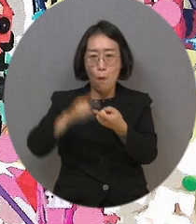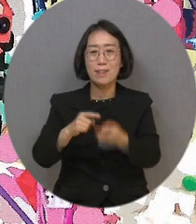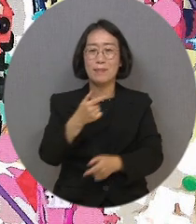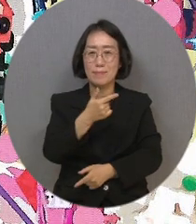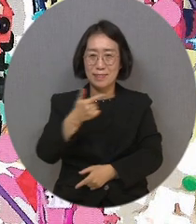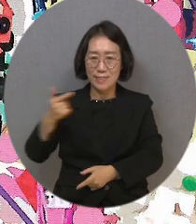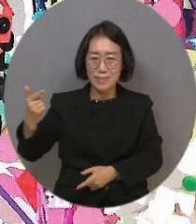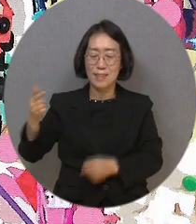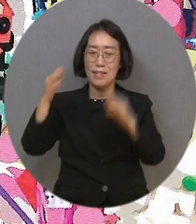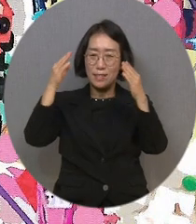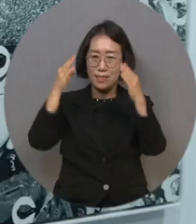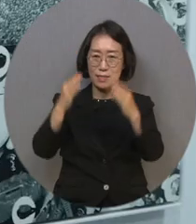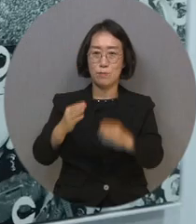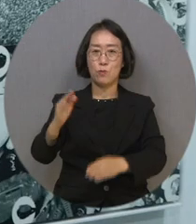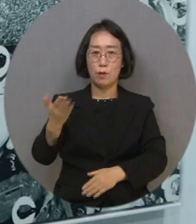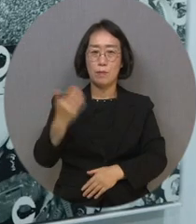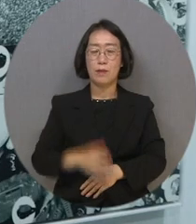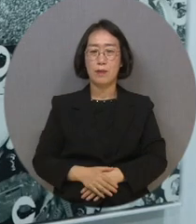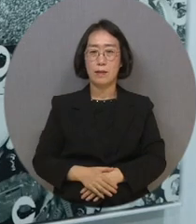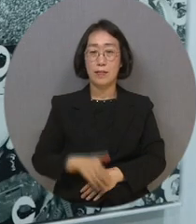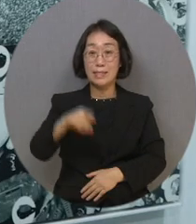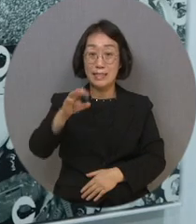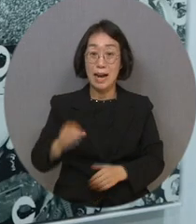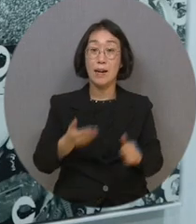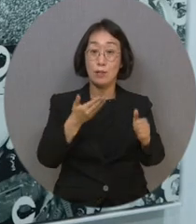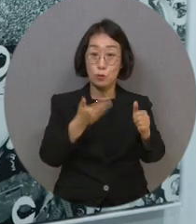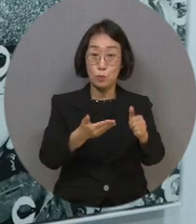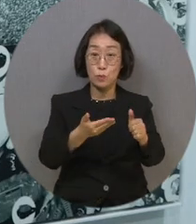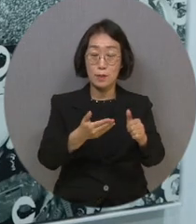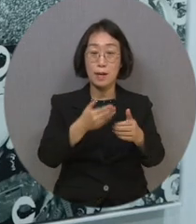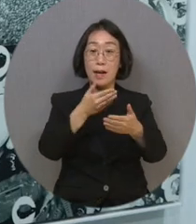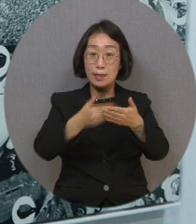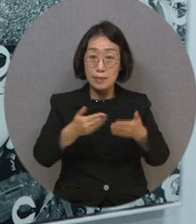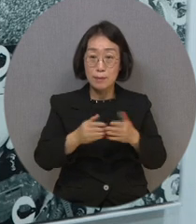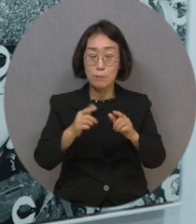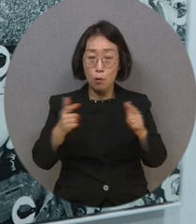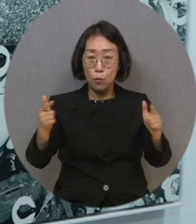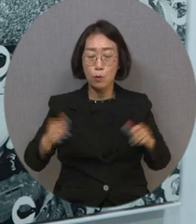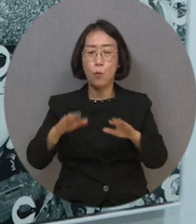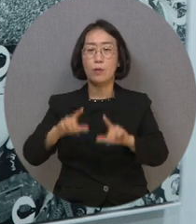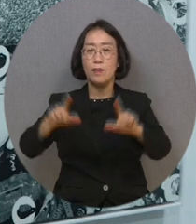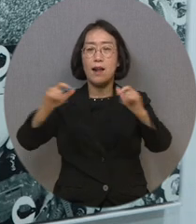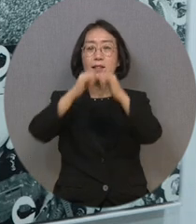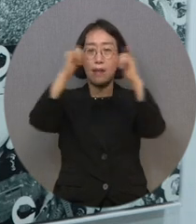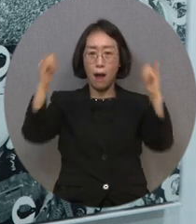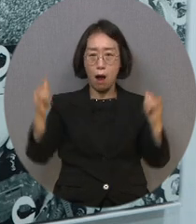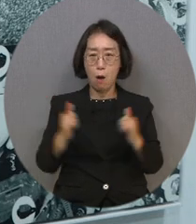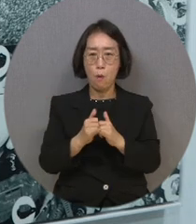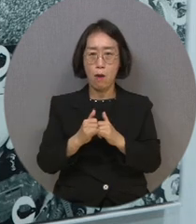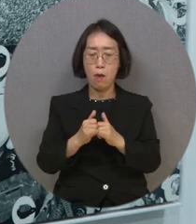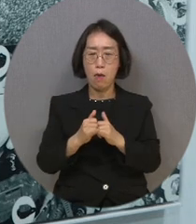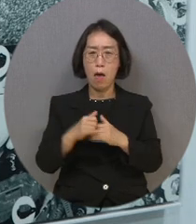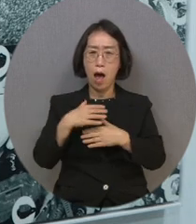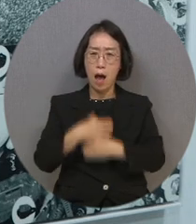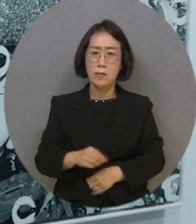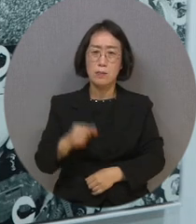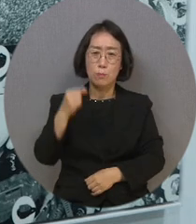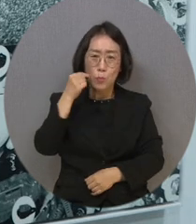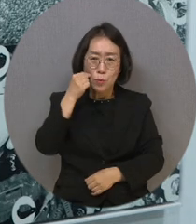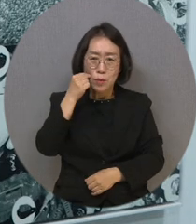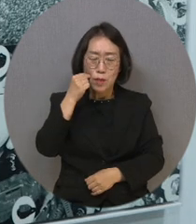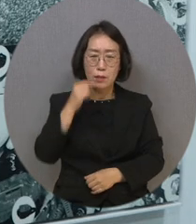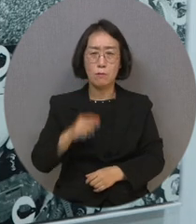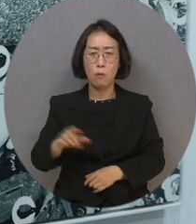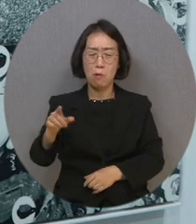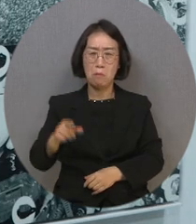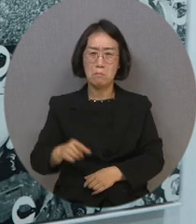기울이게 합니다. 장미호 작가의 작품은 현대사회가 안고 있는 불안정한 사회의 모습을